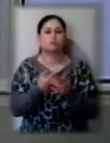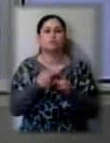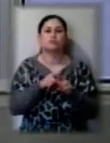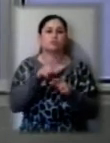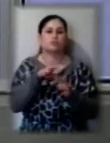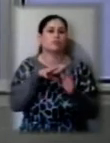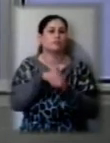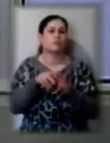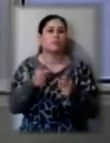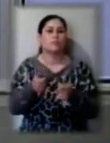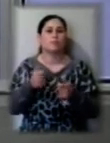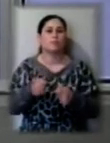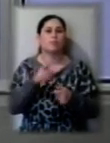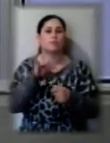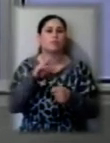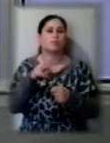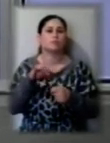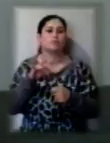послуг «Паліативна допомога».